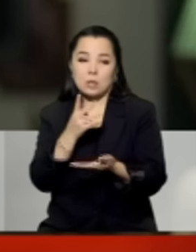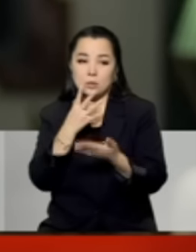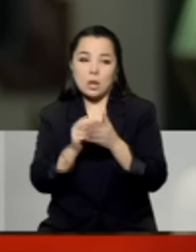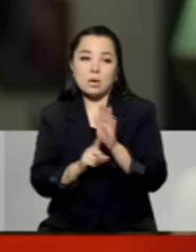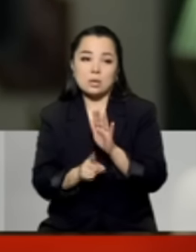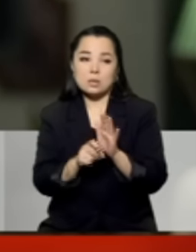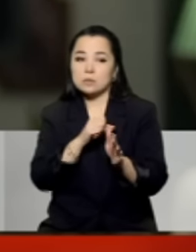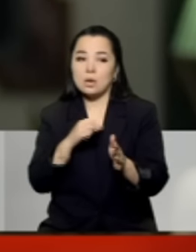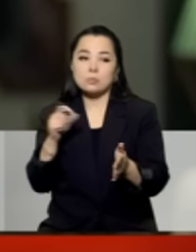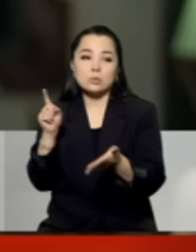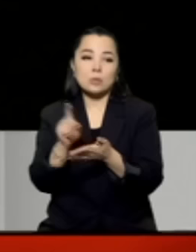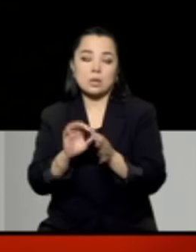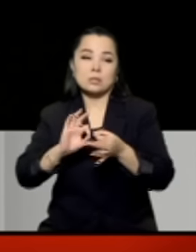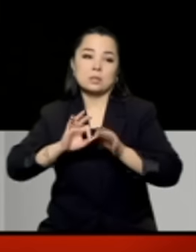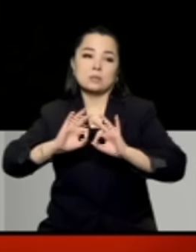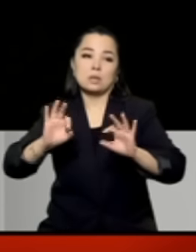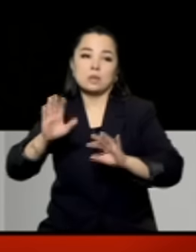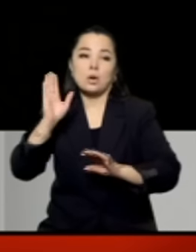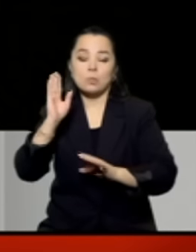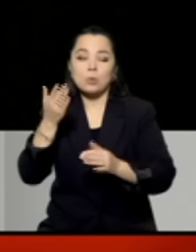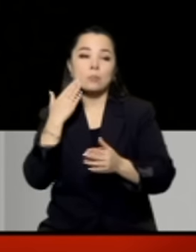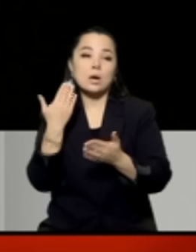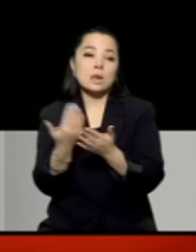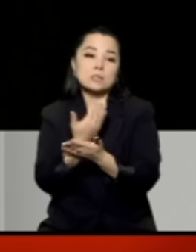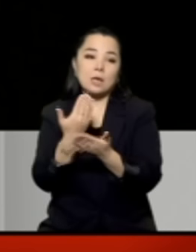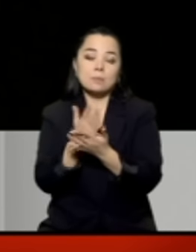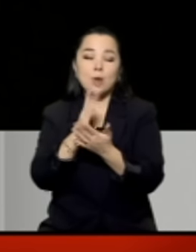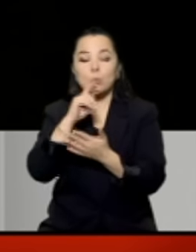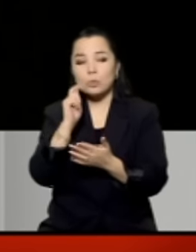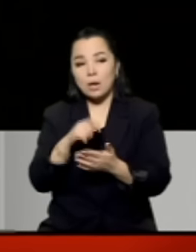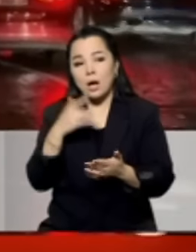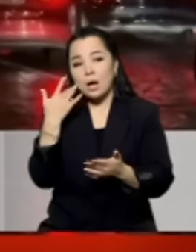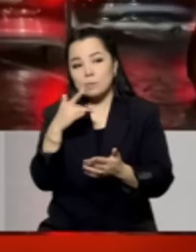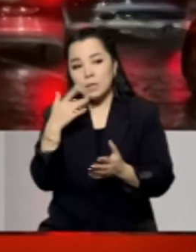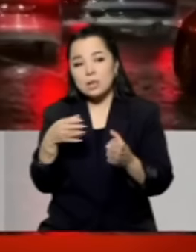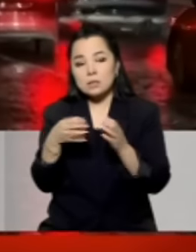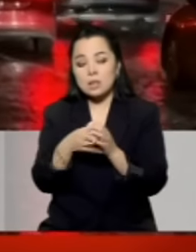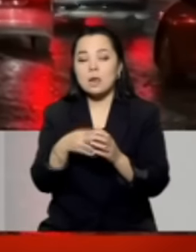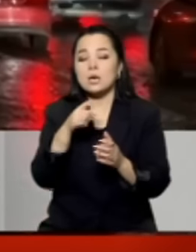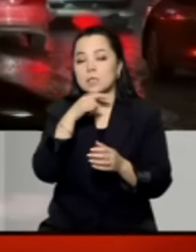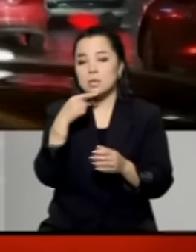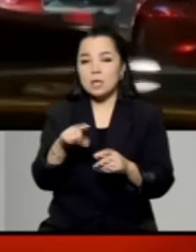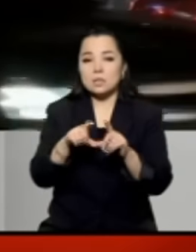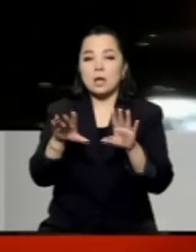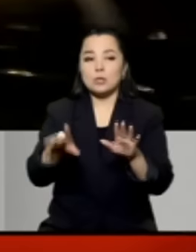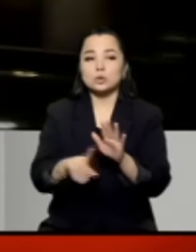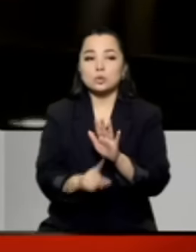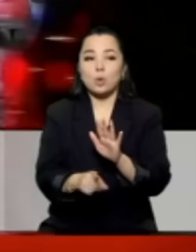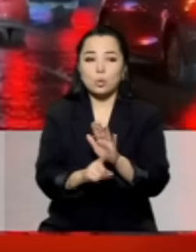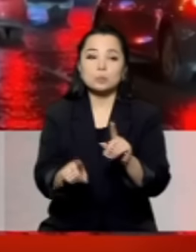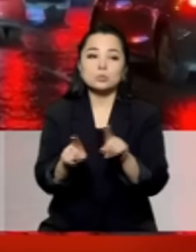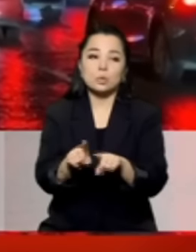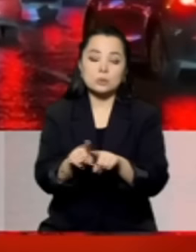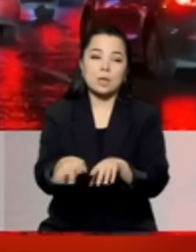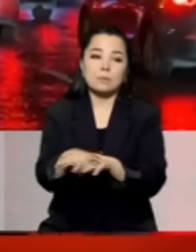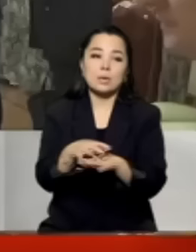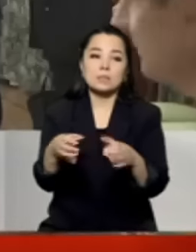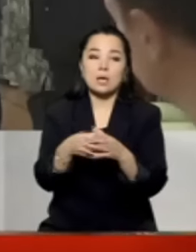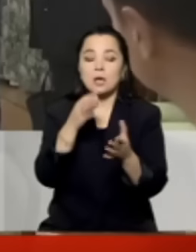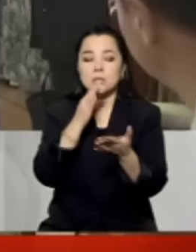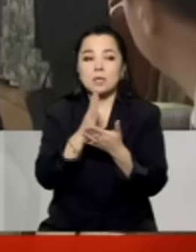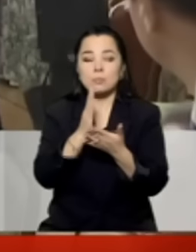жайын өздері міндетті түрде айтады. Болжамдар қарағанда Украина америкалық қаруды Ресей аумағындағы нысандарға соққы беруге таяу күндері